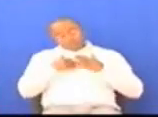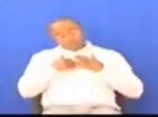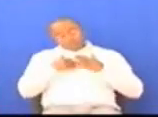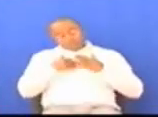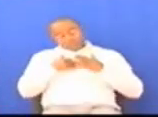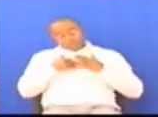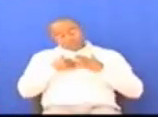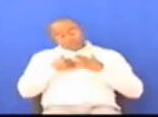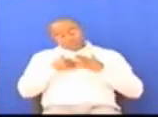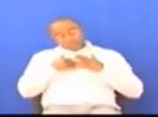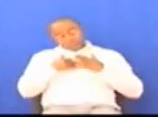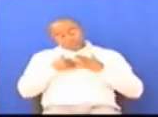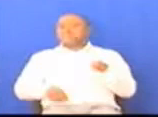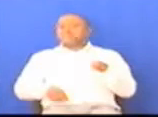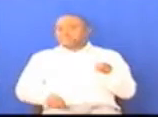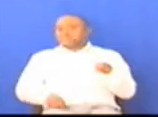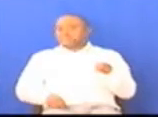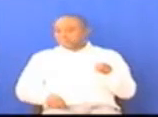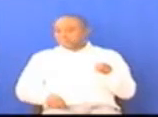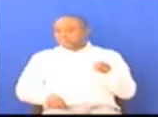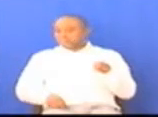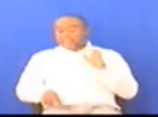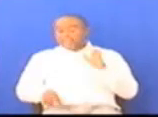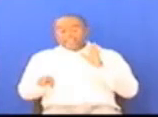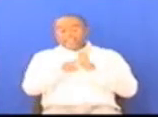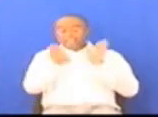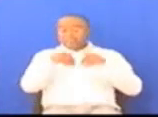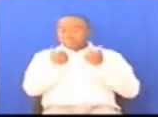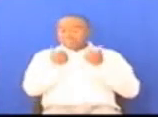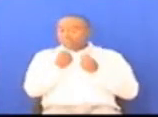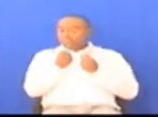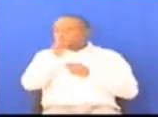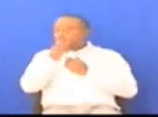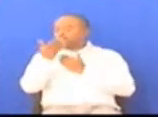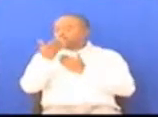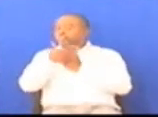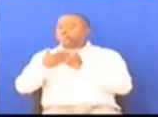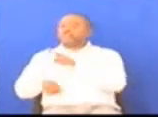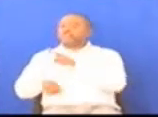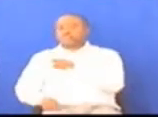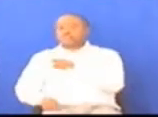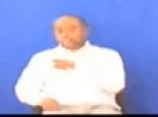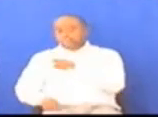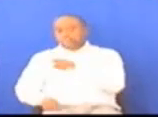kesi. Katiba za vyama si katiba ya nchi.